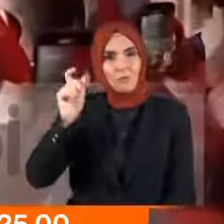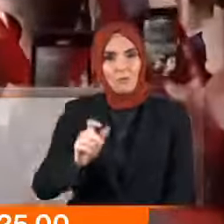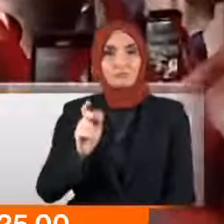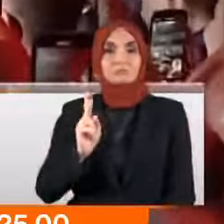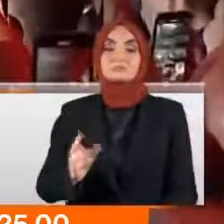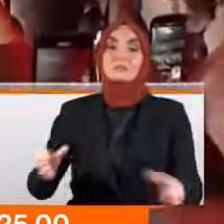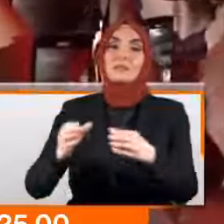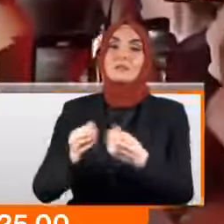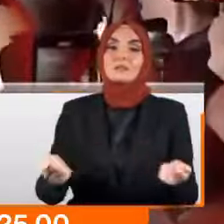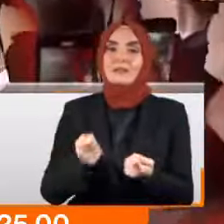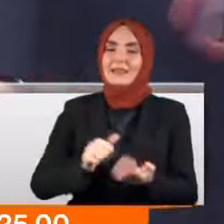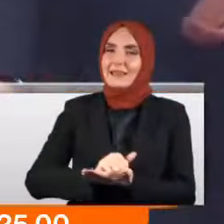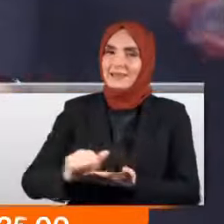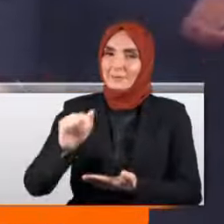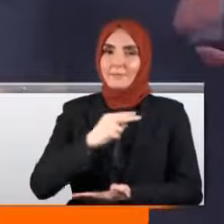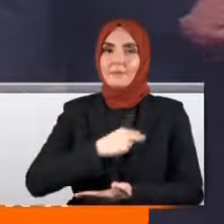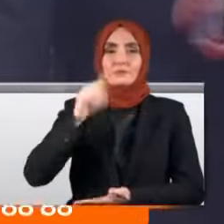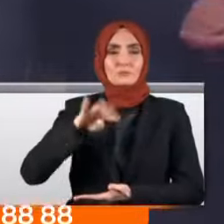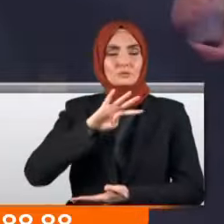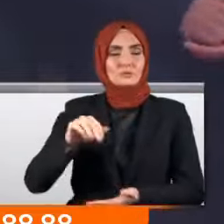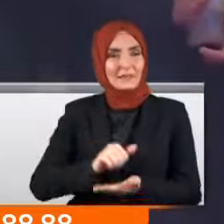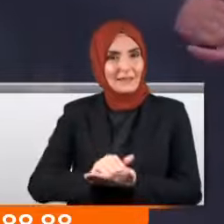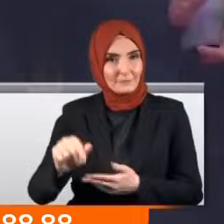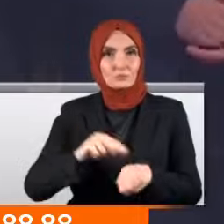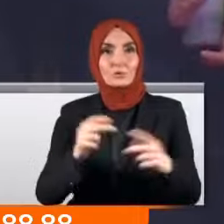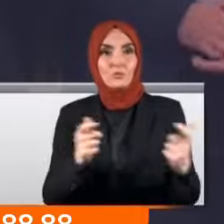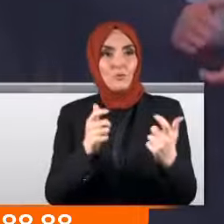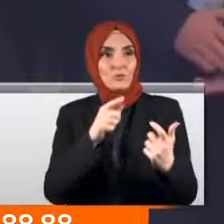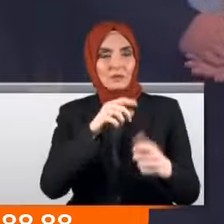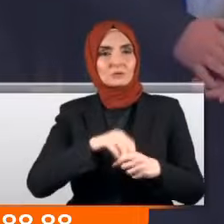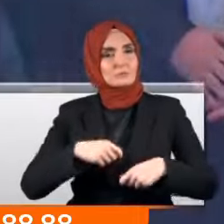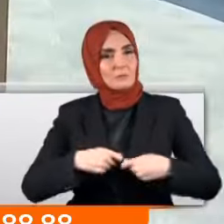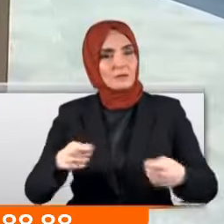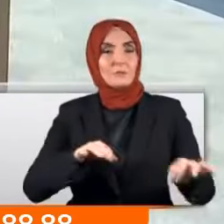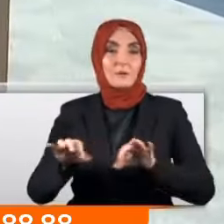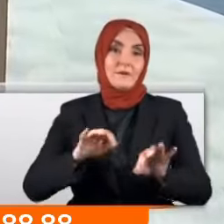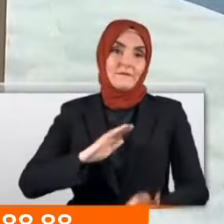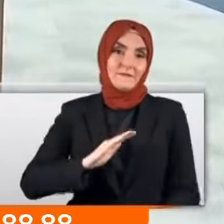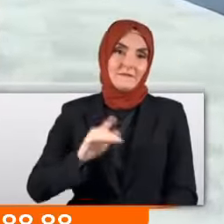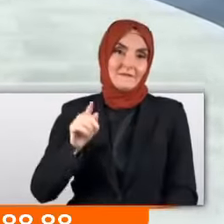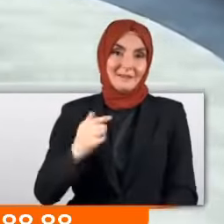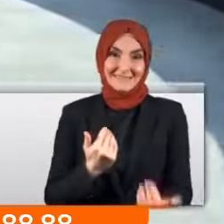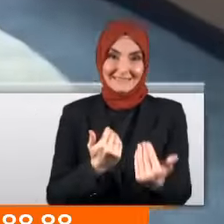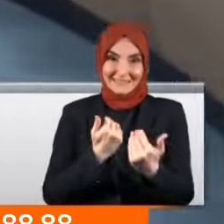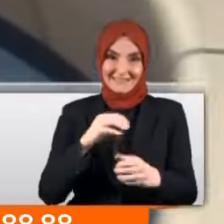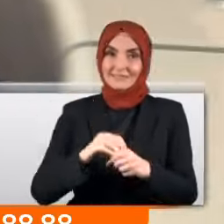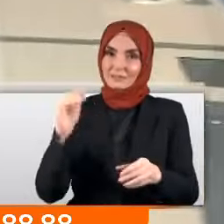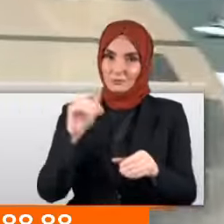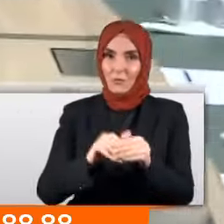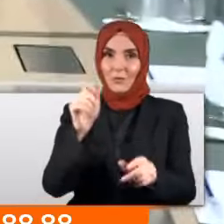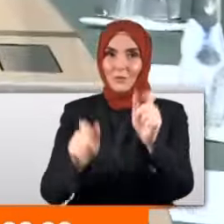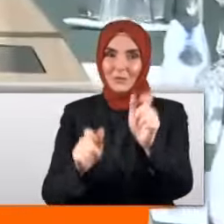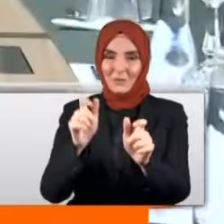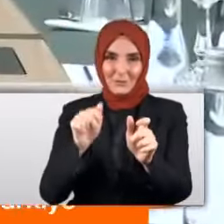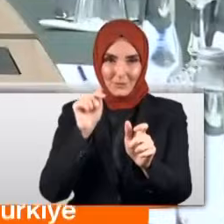bütçesini kurultay hazırlıkları için kullanmaya başladığı konuşuluyor. Kurultayda lehine oy kullanmaları için birçok isme İBB'de iş